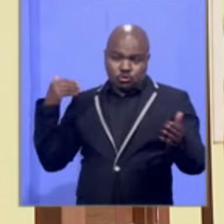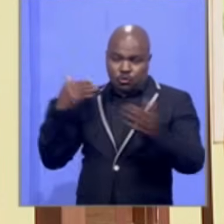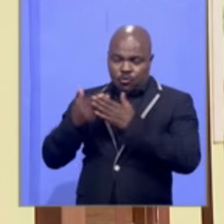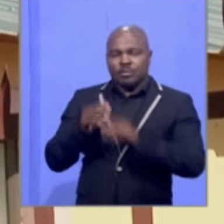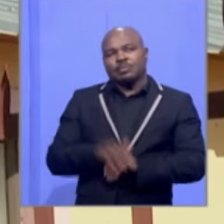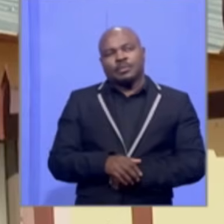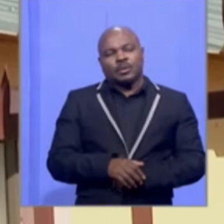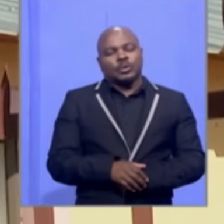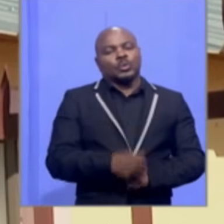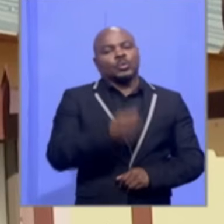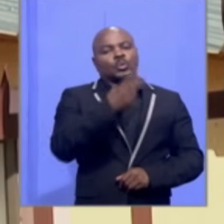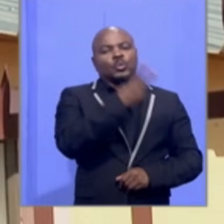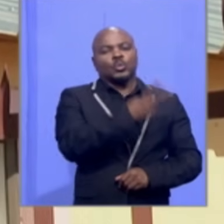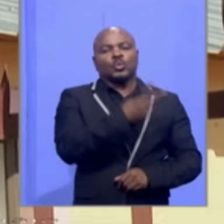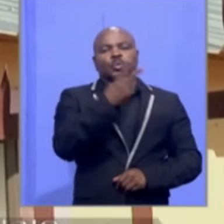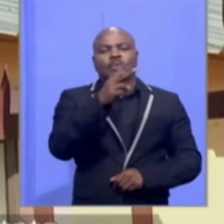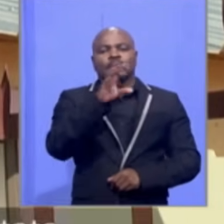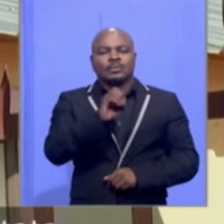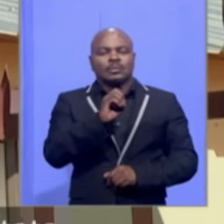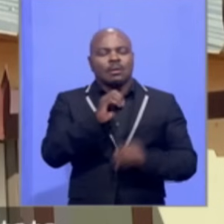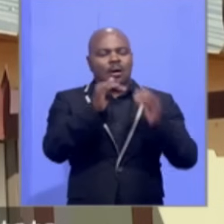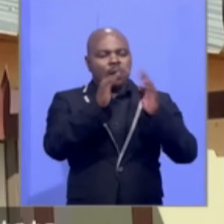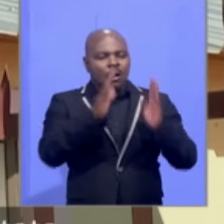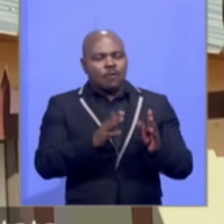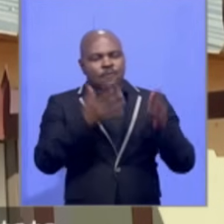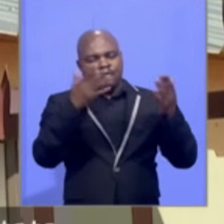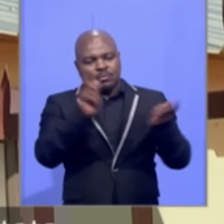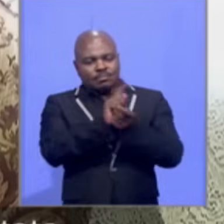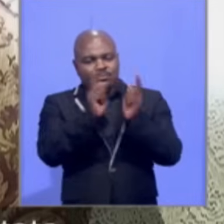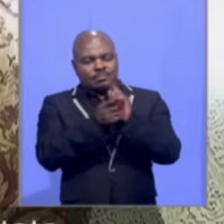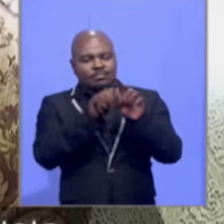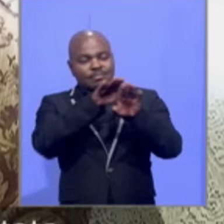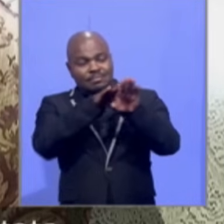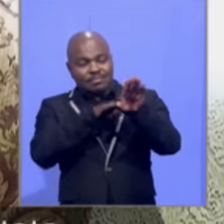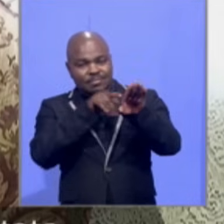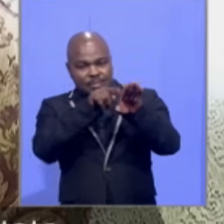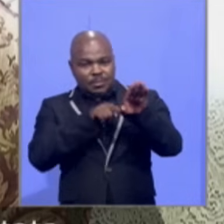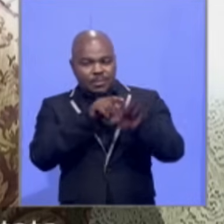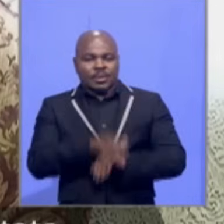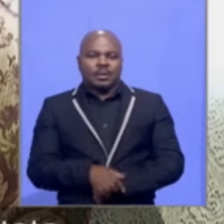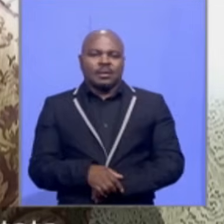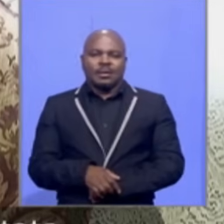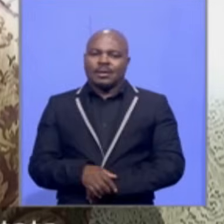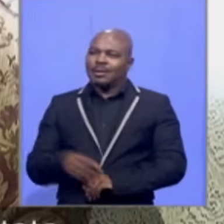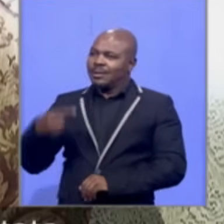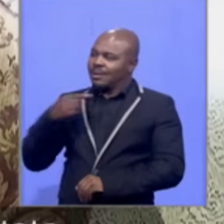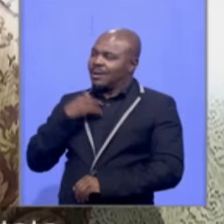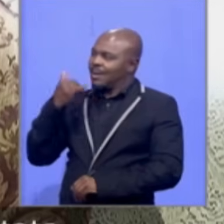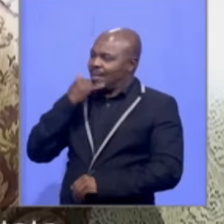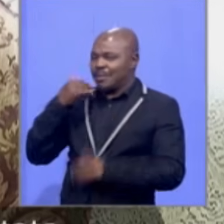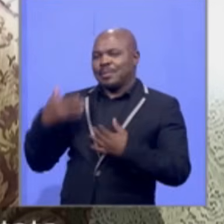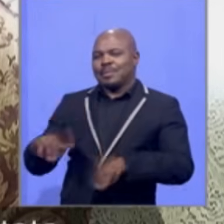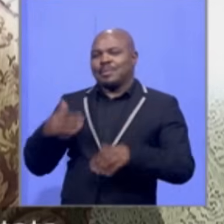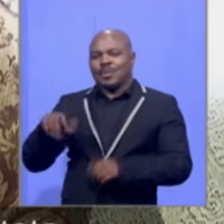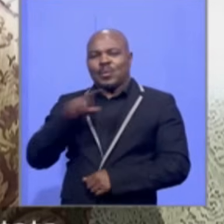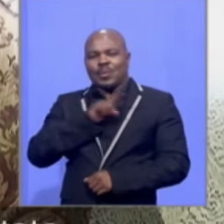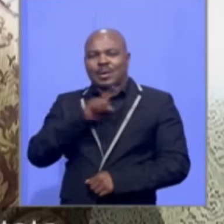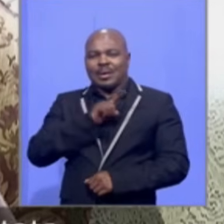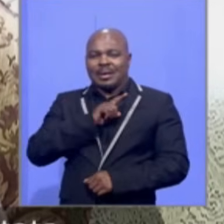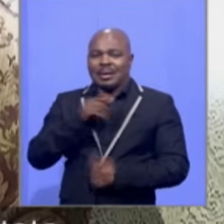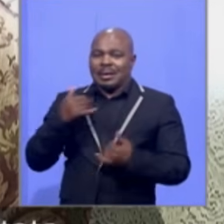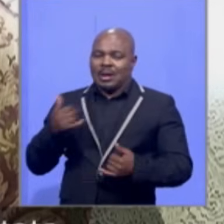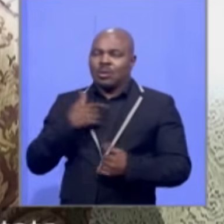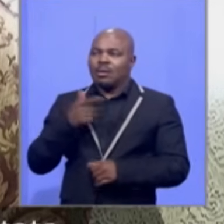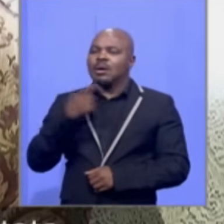bang 220 a seng a fetotswe marulelo. Nna ke thabile ngwanaka hobane ne ke sena bona ba o